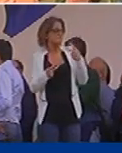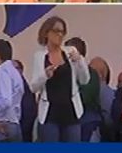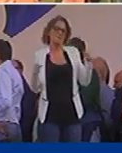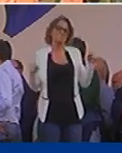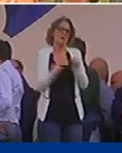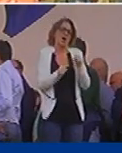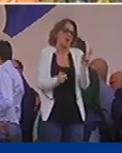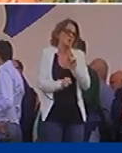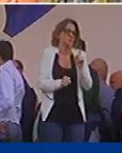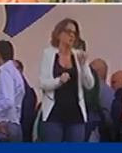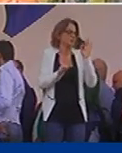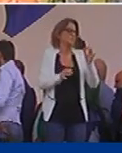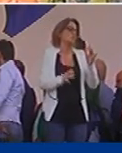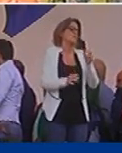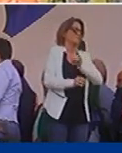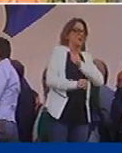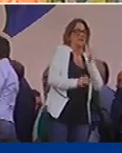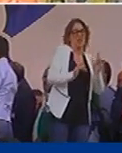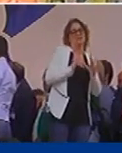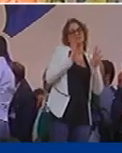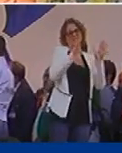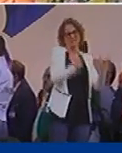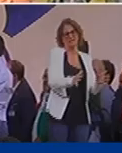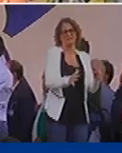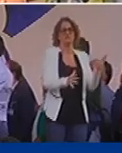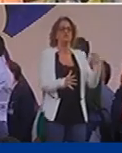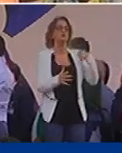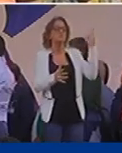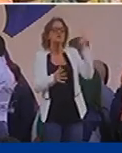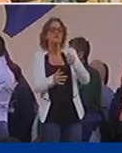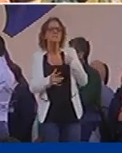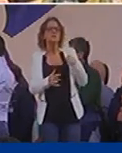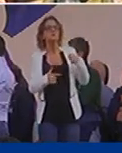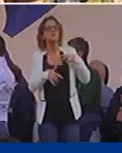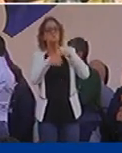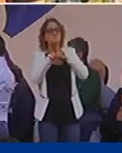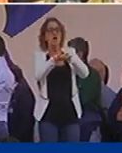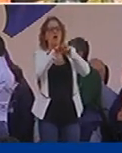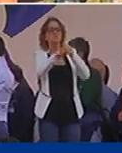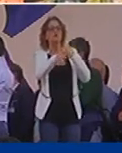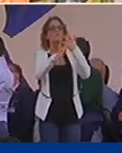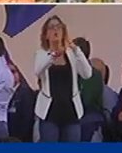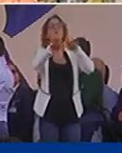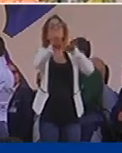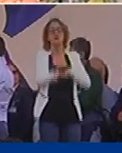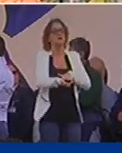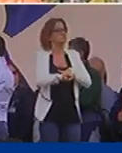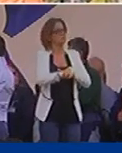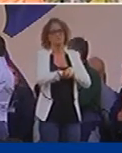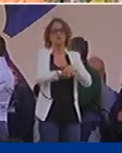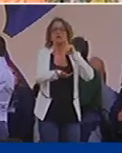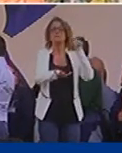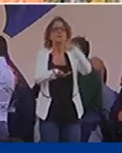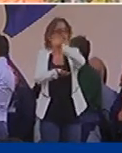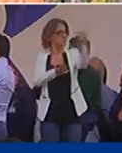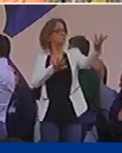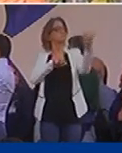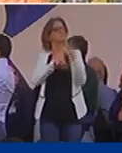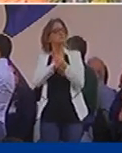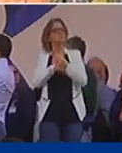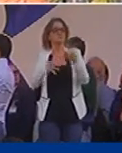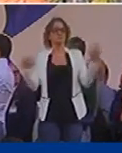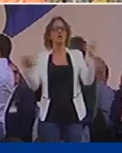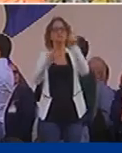fanno bene e mi fanno schifo. Quindi non ho assolutamente intenzione di fermarmi. Se voi ci siete,